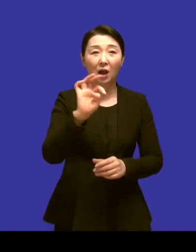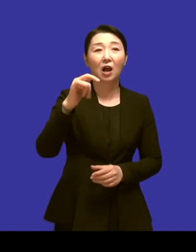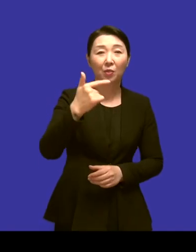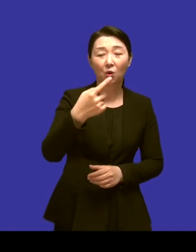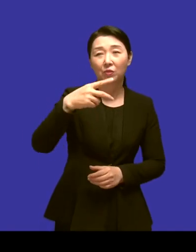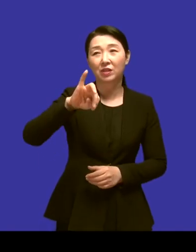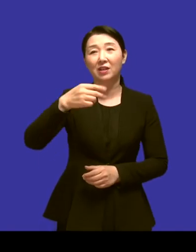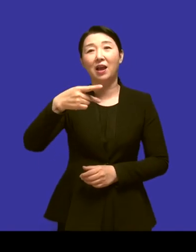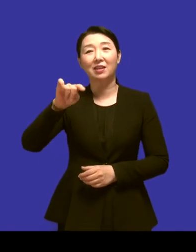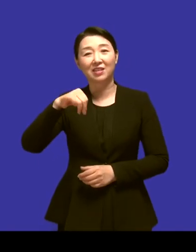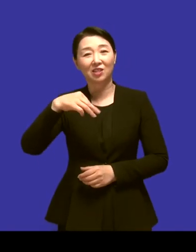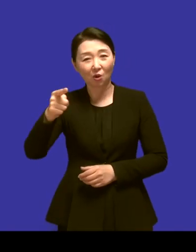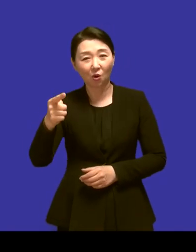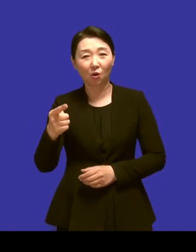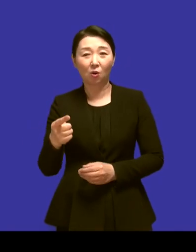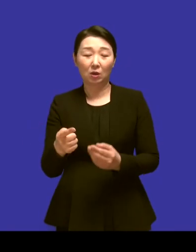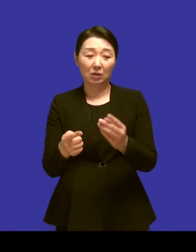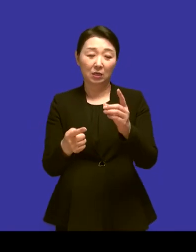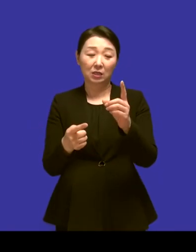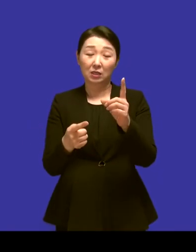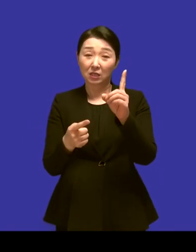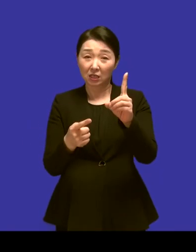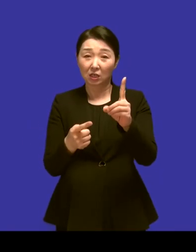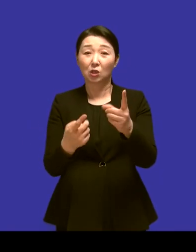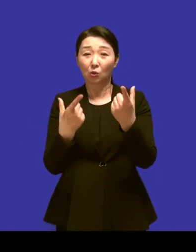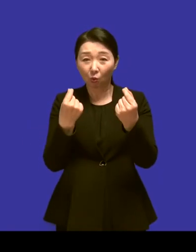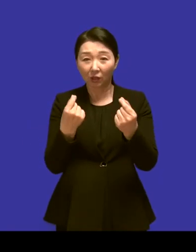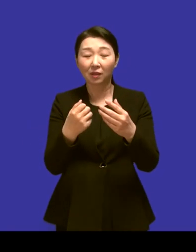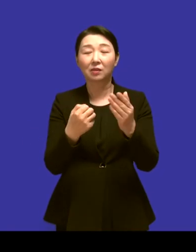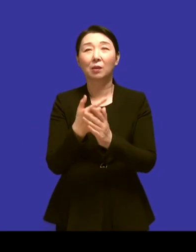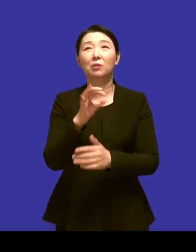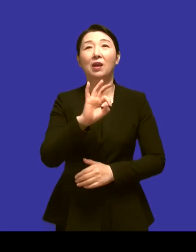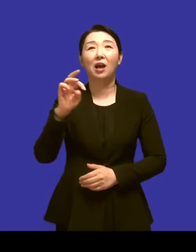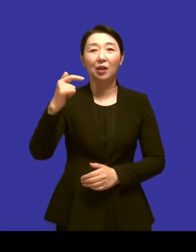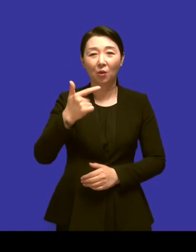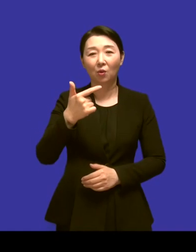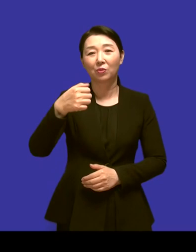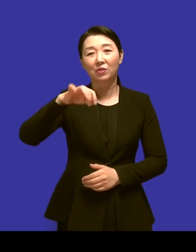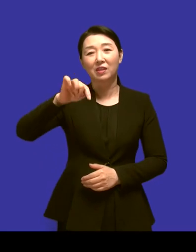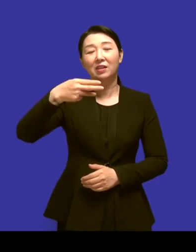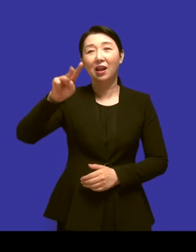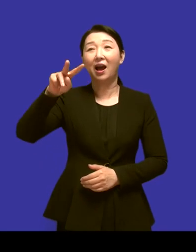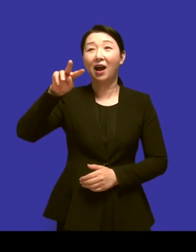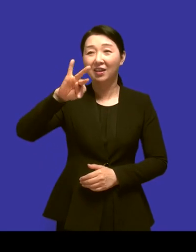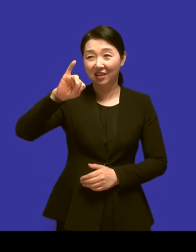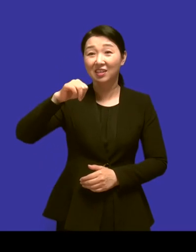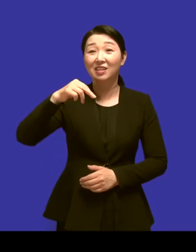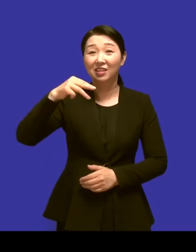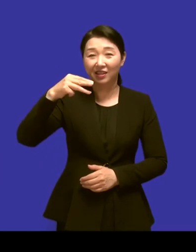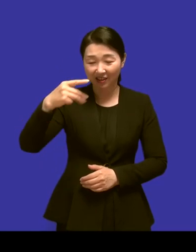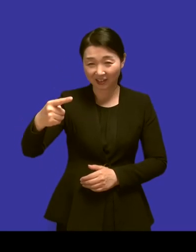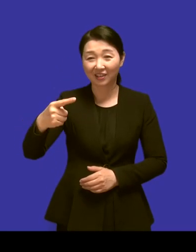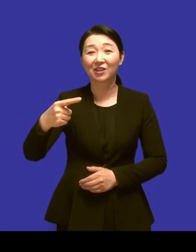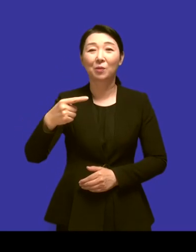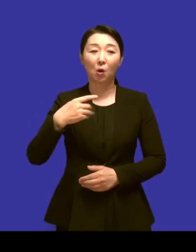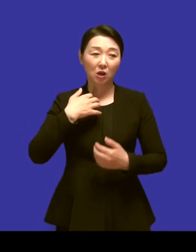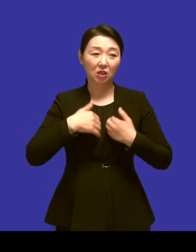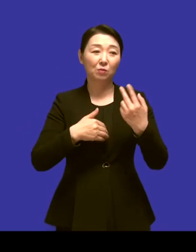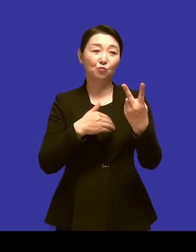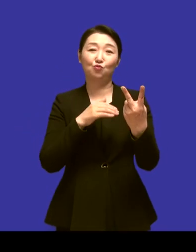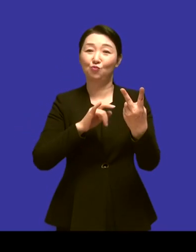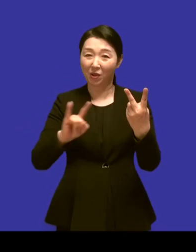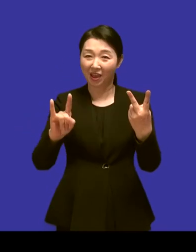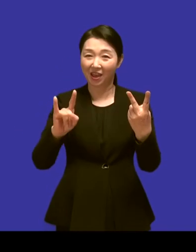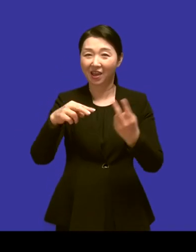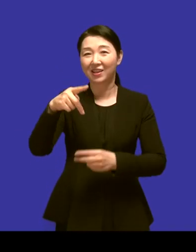딜라이트 D랑. 앞에 D랑 맞물려서 안언딜라이트 기쁨 기쁨 쌍뿜이. 어 쌍뿜 쌍뿜 아